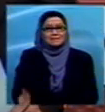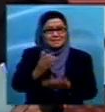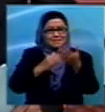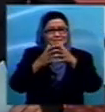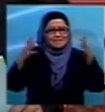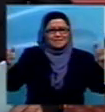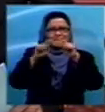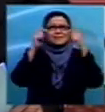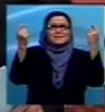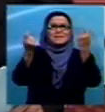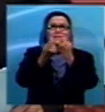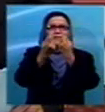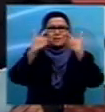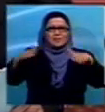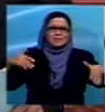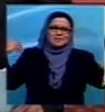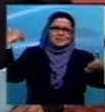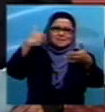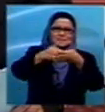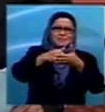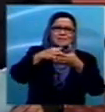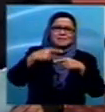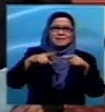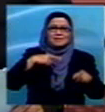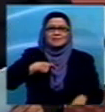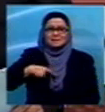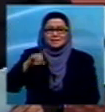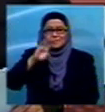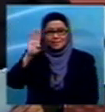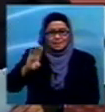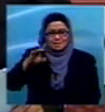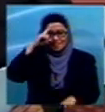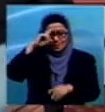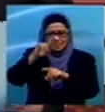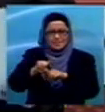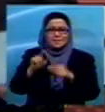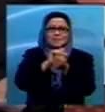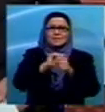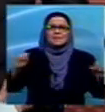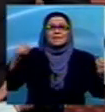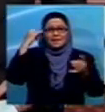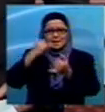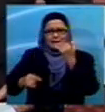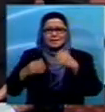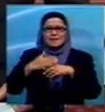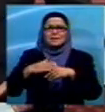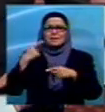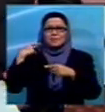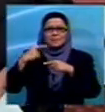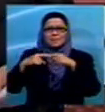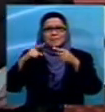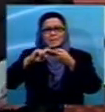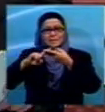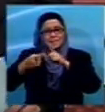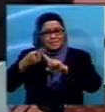Sebahagian besar pasukan telah pun tiba di Brazil bagi melakukan persiapan terakhir selepas mengharungi beberapa siri perlawanan persahabatan.